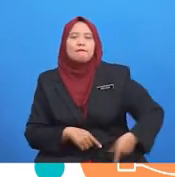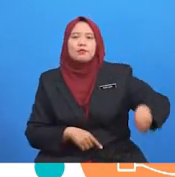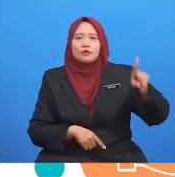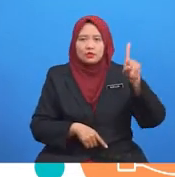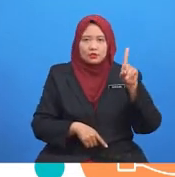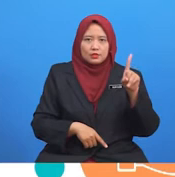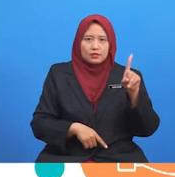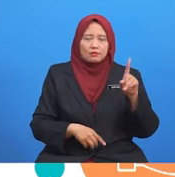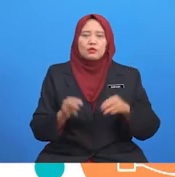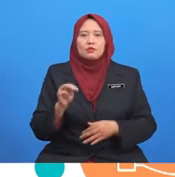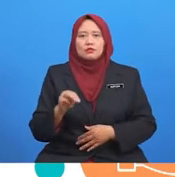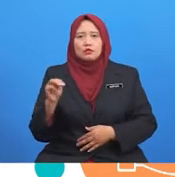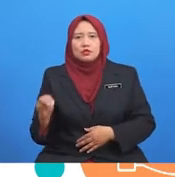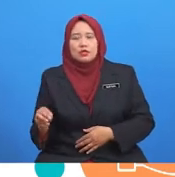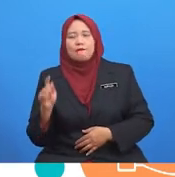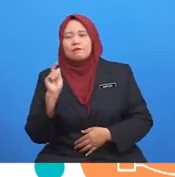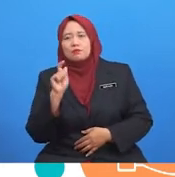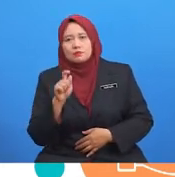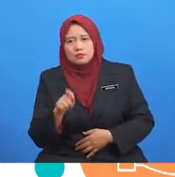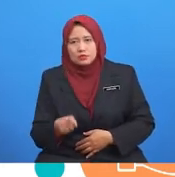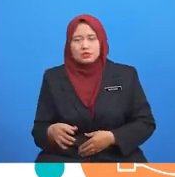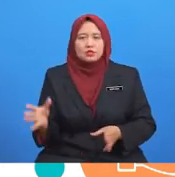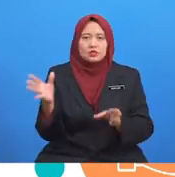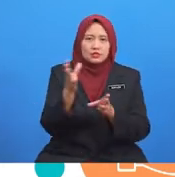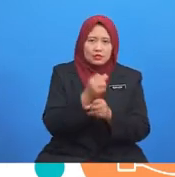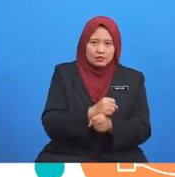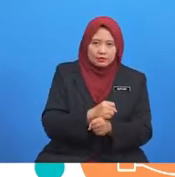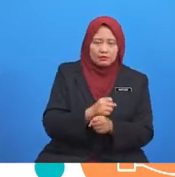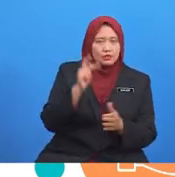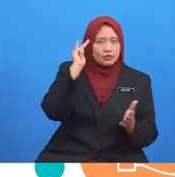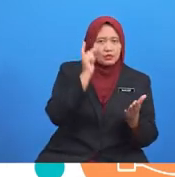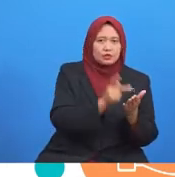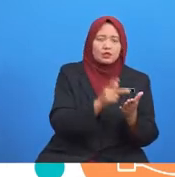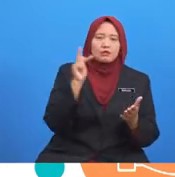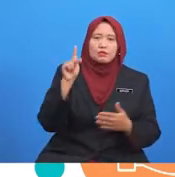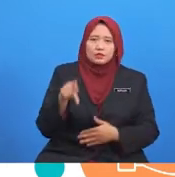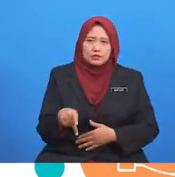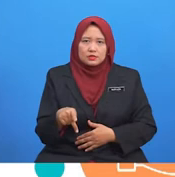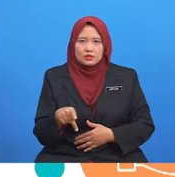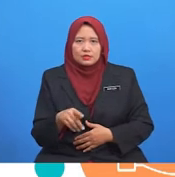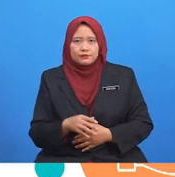pertama, murid-murid seharusnya dapat mengenal pasti